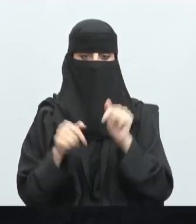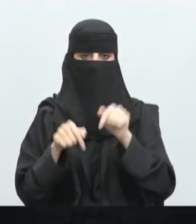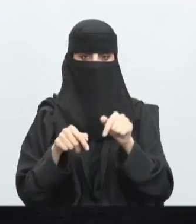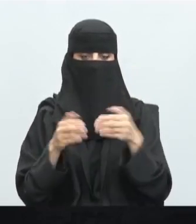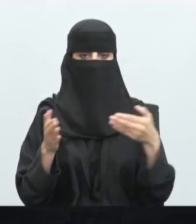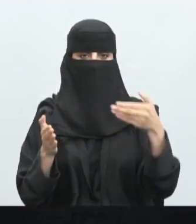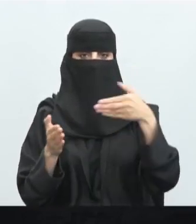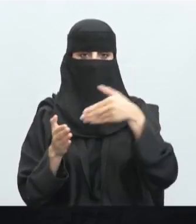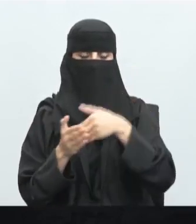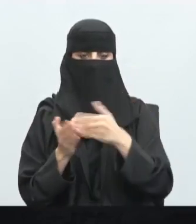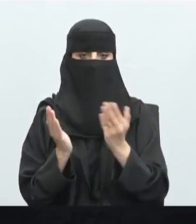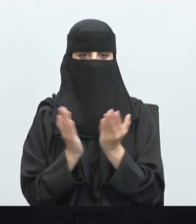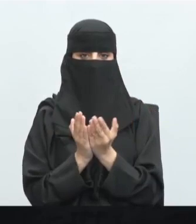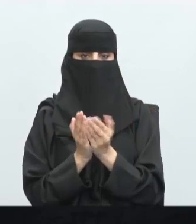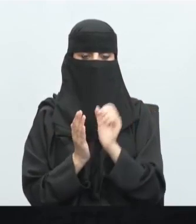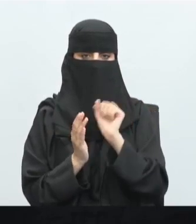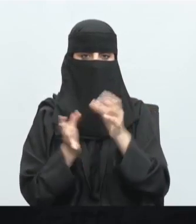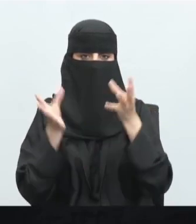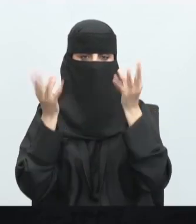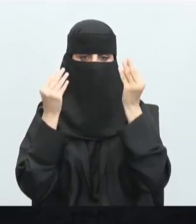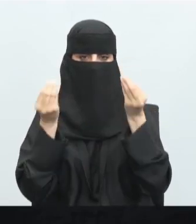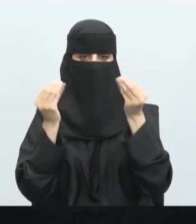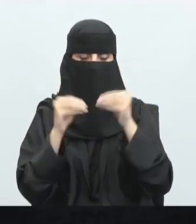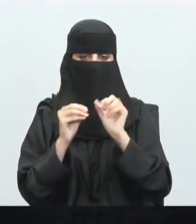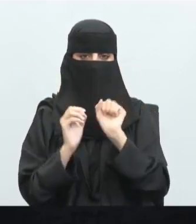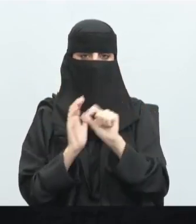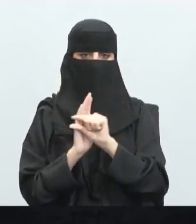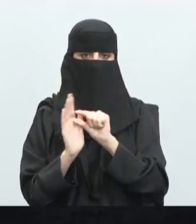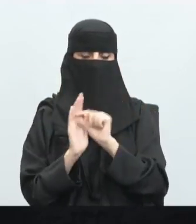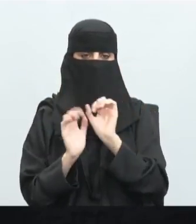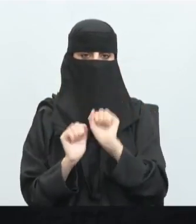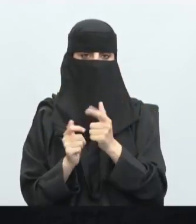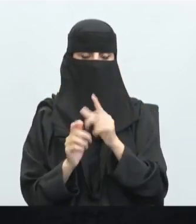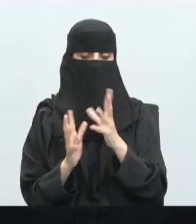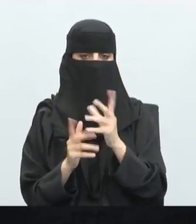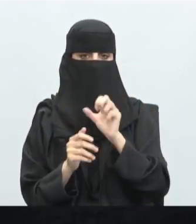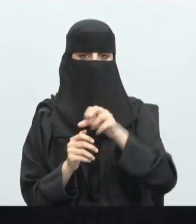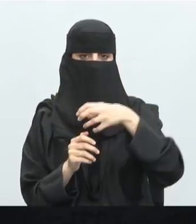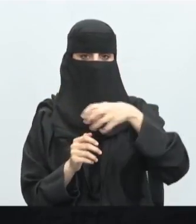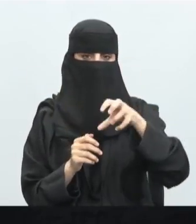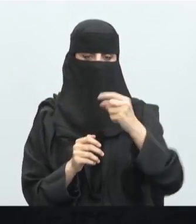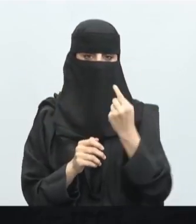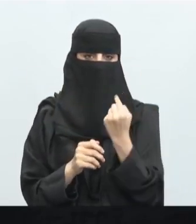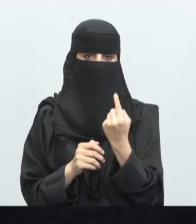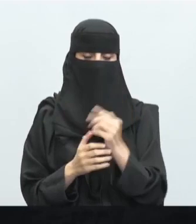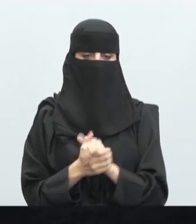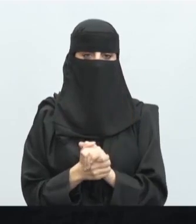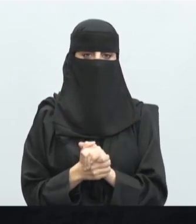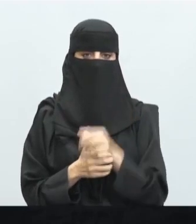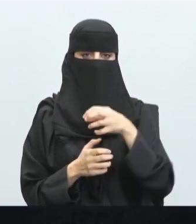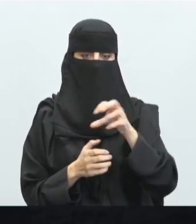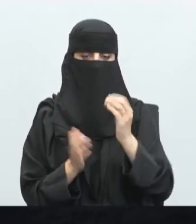اليوم باذن الله سبحانه وتعالى اثراءات حول ما درسناه في هذه الوحده الوحده الاولى في الفصل